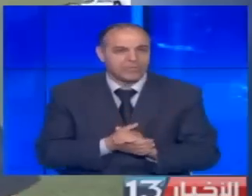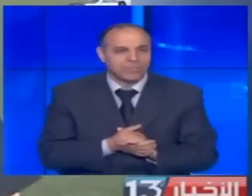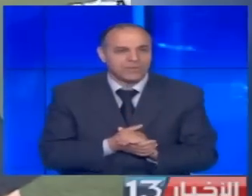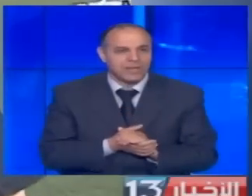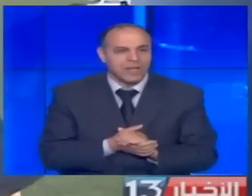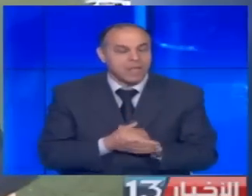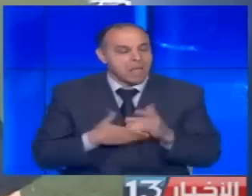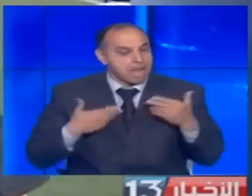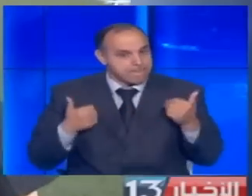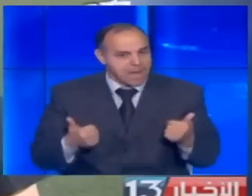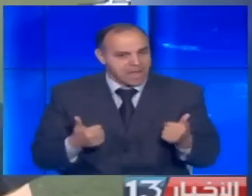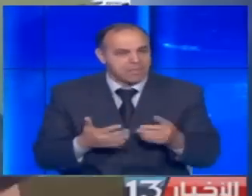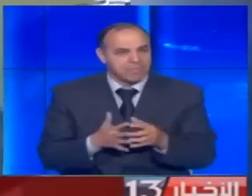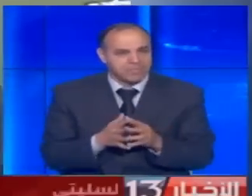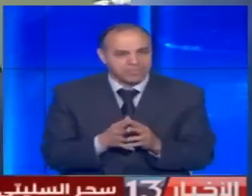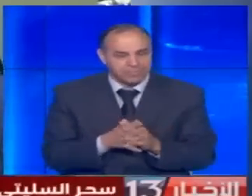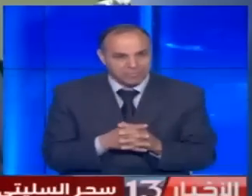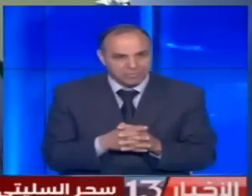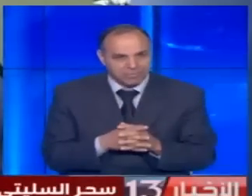عليها